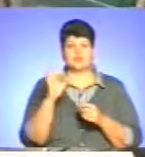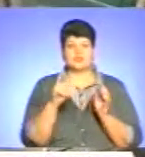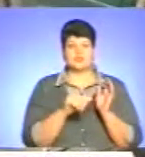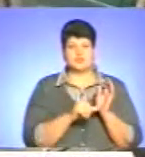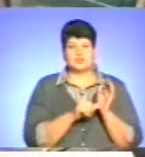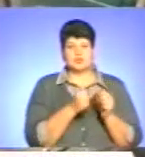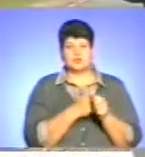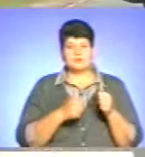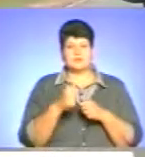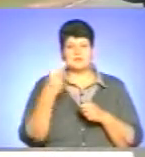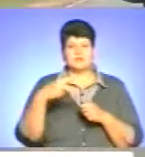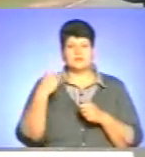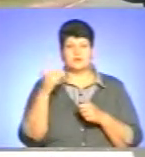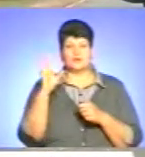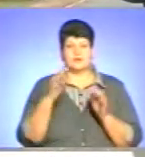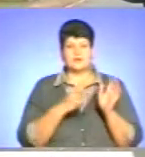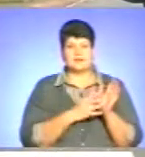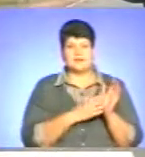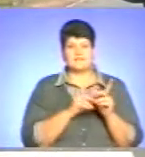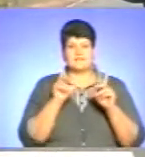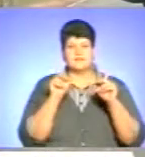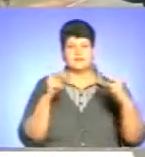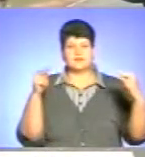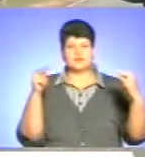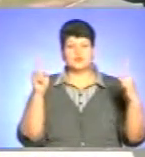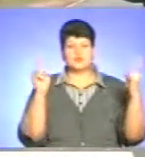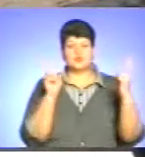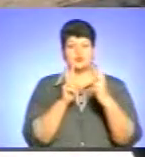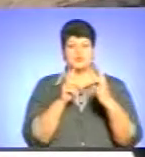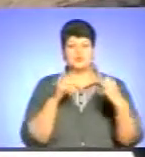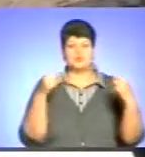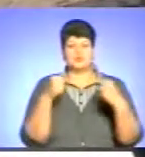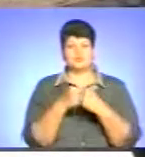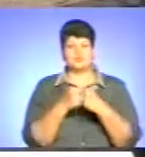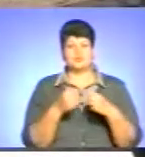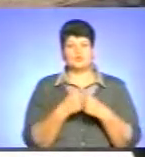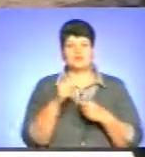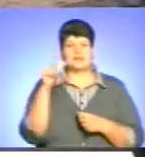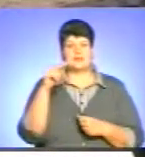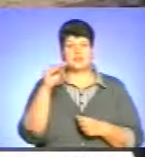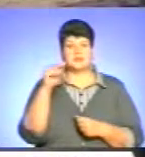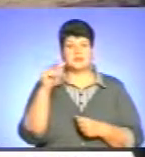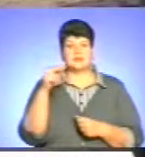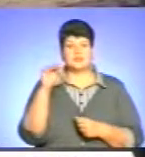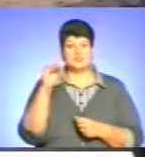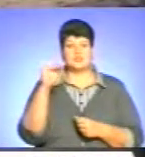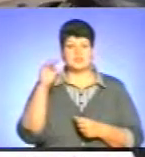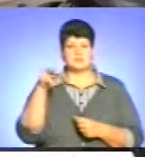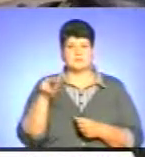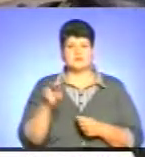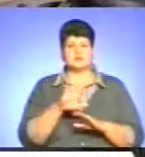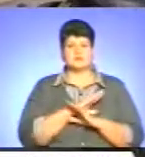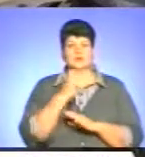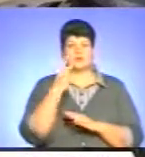ВАЗ-2109, виїхав на зустрічну смугу і лоб у лоб зіткнувся з джипом. Результат аварії – гибель двох людей. Ще